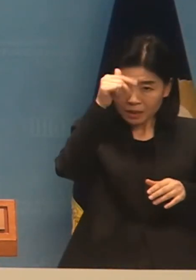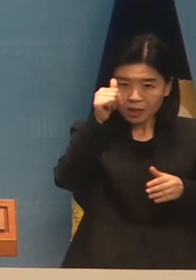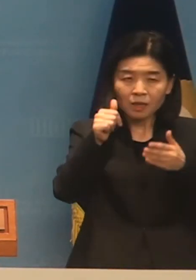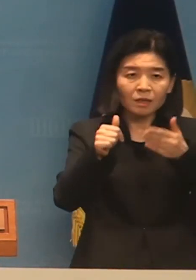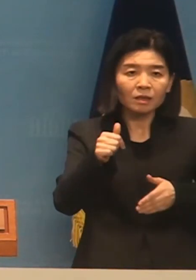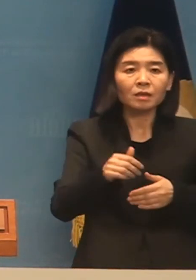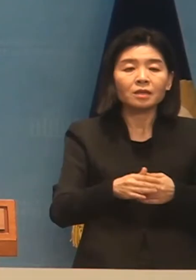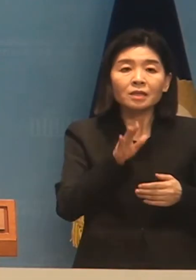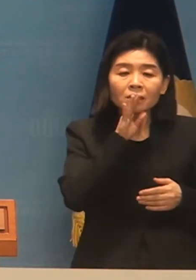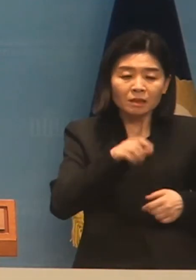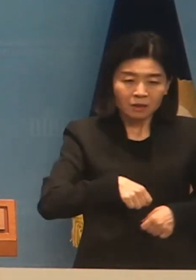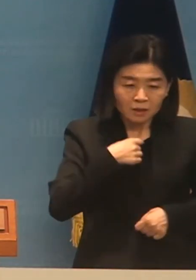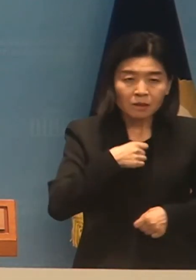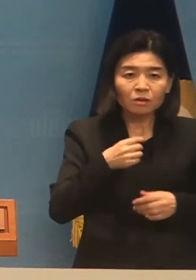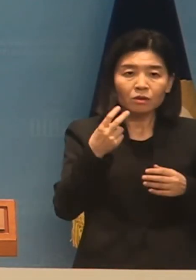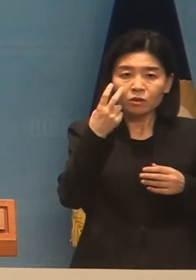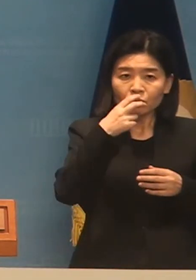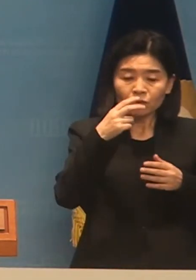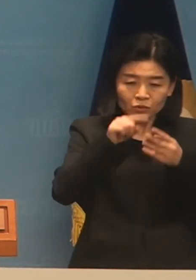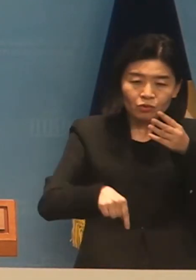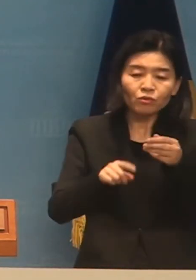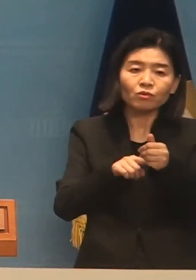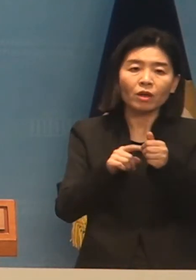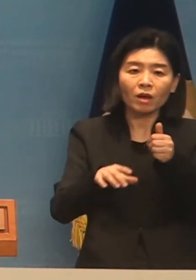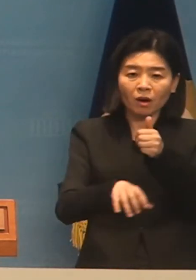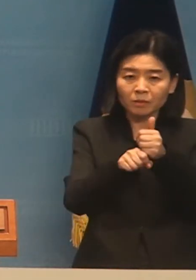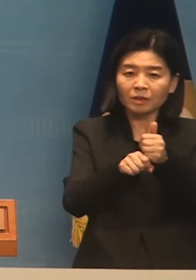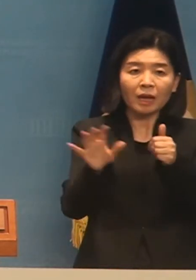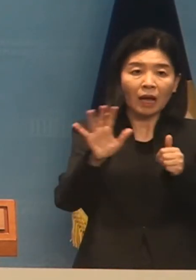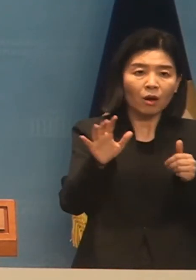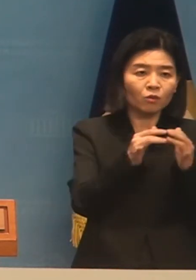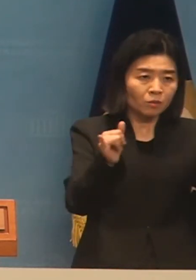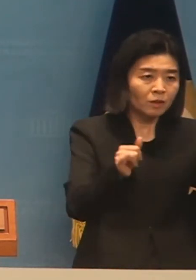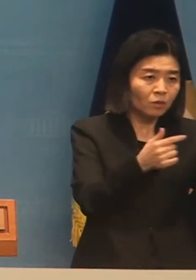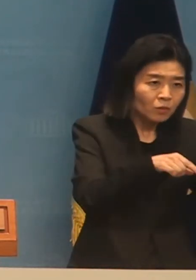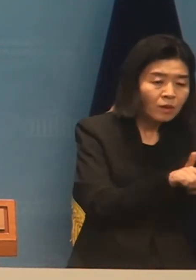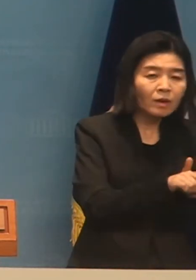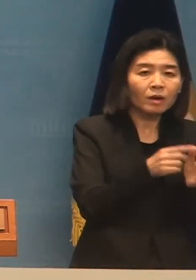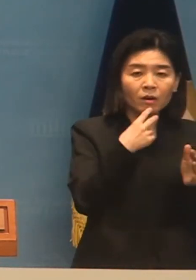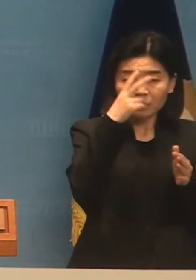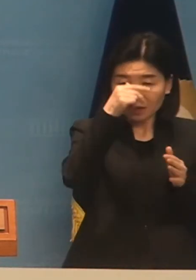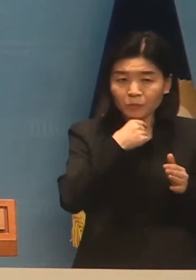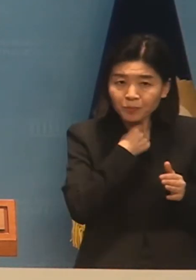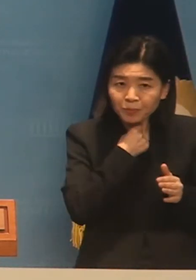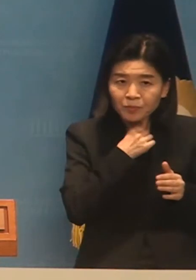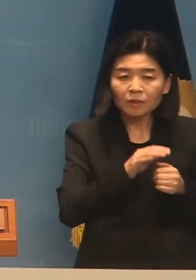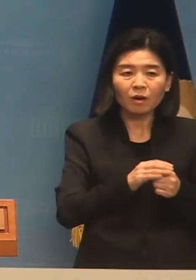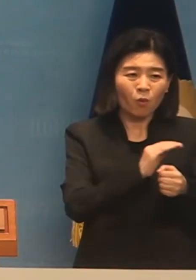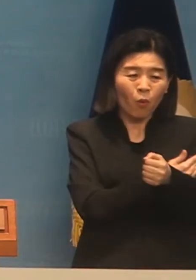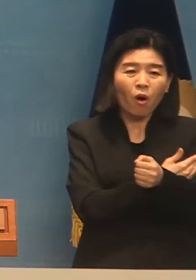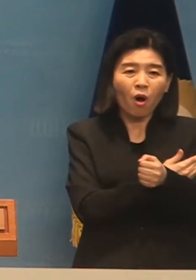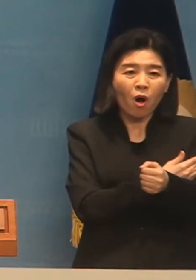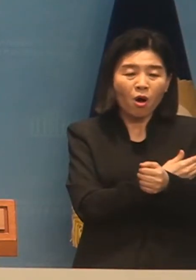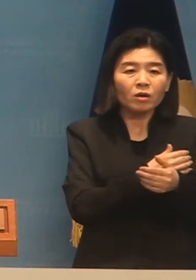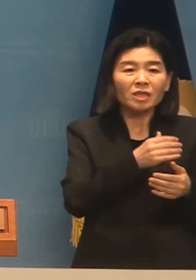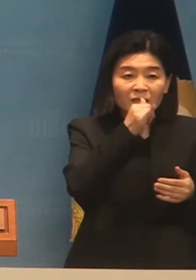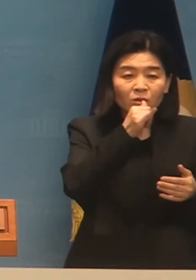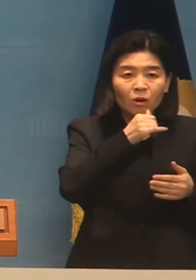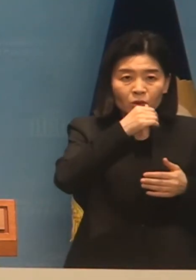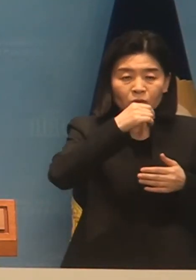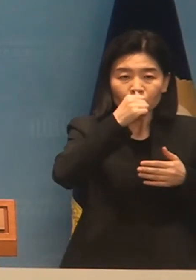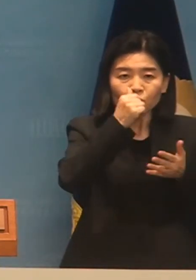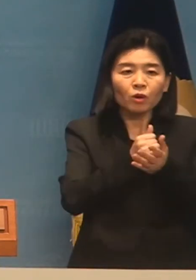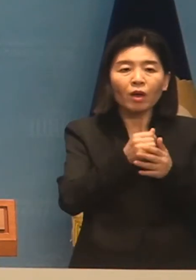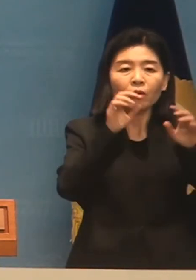진정으로 윤석열의 검찰이 아니라 국민의 검찰이 되고자 한다면, 그리고 유검무죄, 무검유죄라는